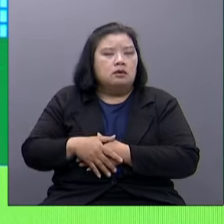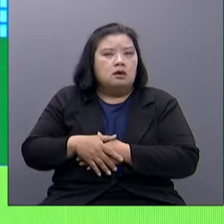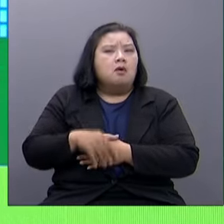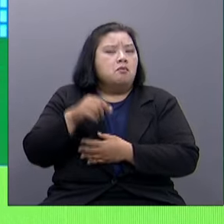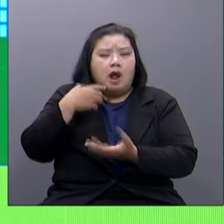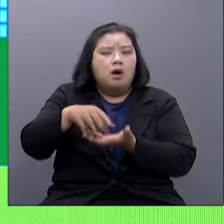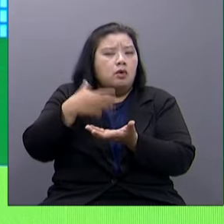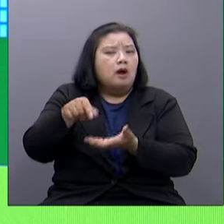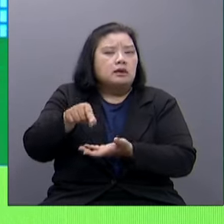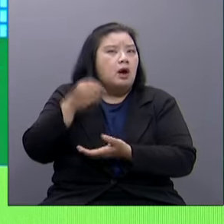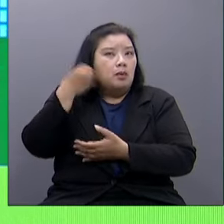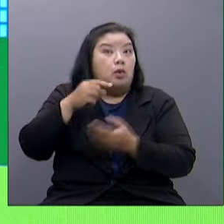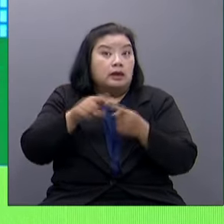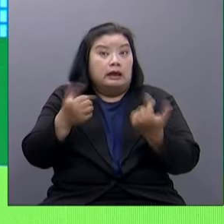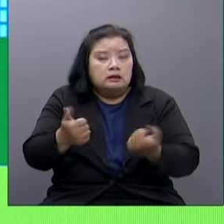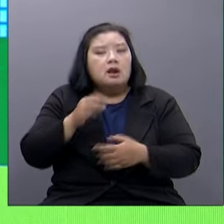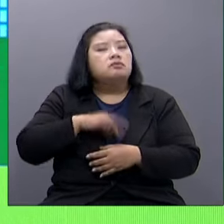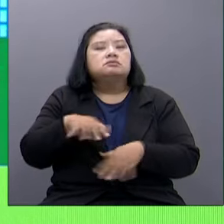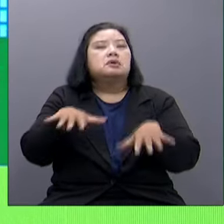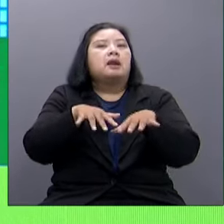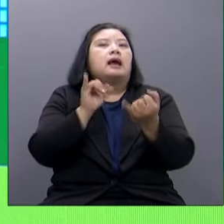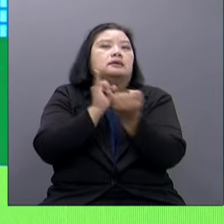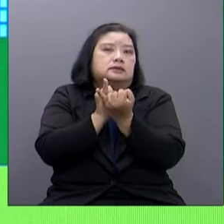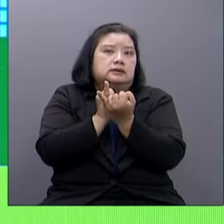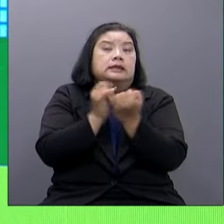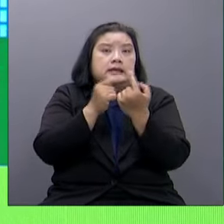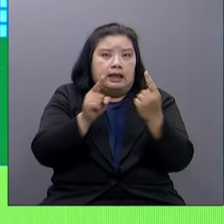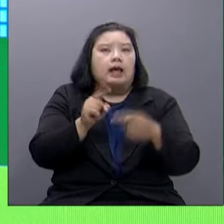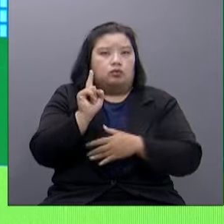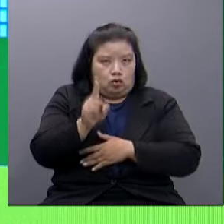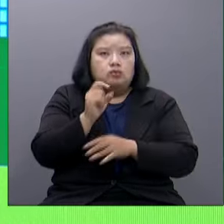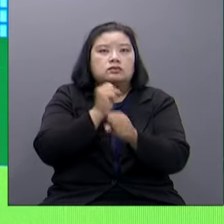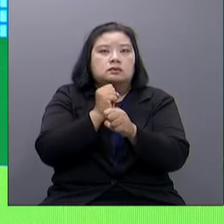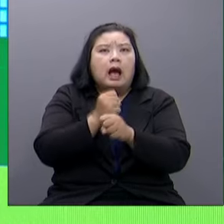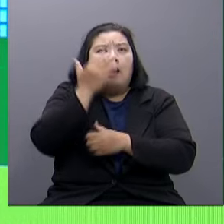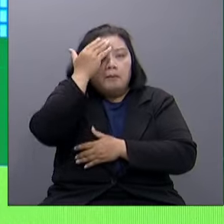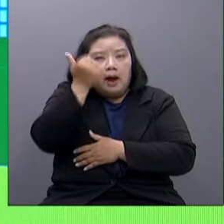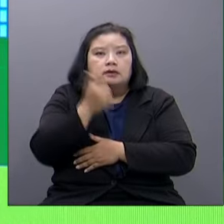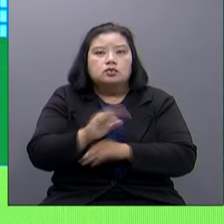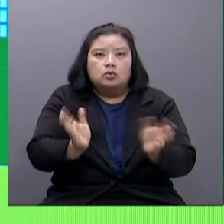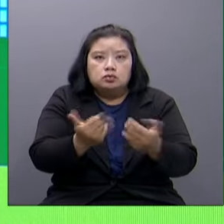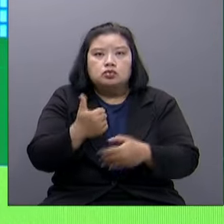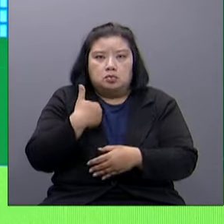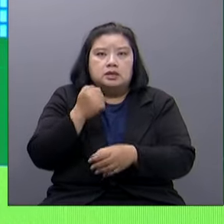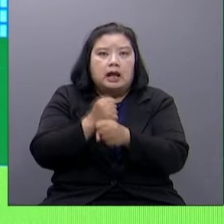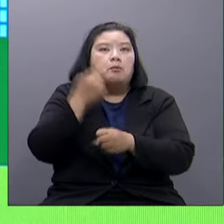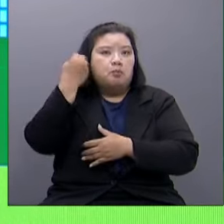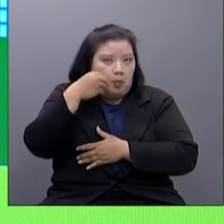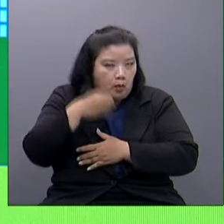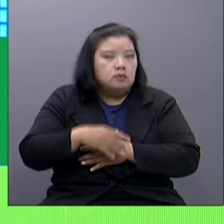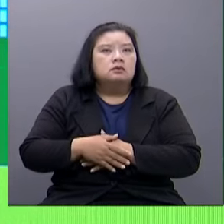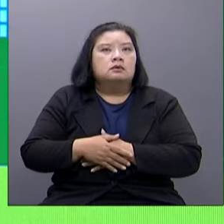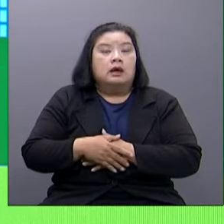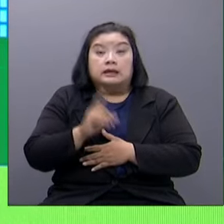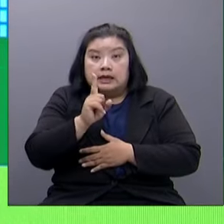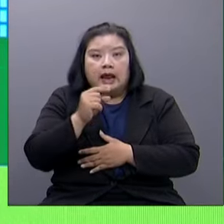ก็ดูเหมือนจนจะเป็นความเคยชินนะคะแต่ก็ยังจำเป็นค่ะที่ต้องมีการรณรงค์อยู่เสมอโดยเฉพาะพื้นที่ที่ติด